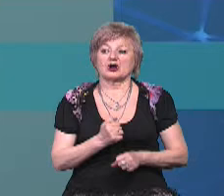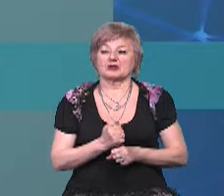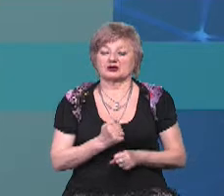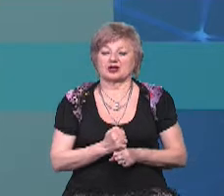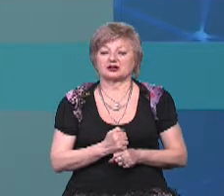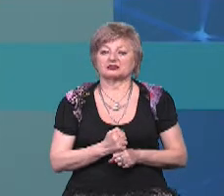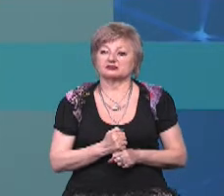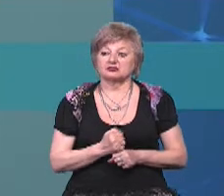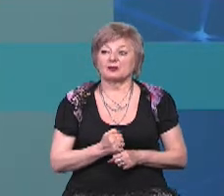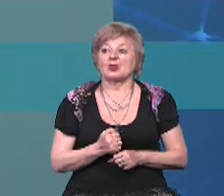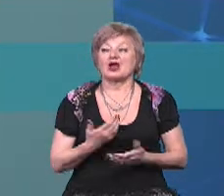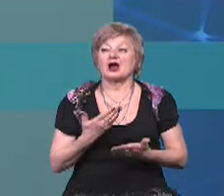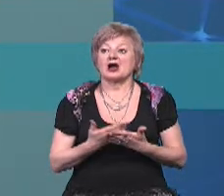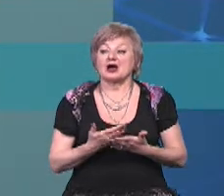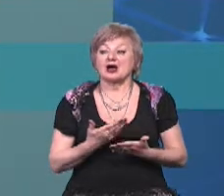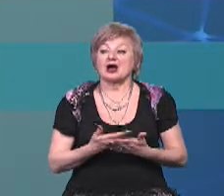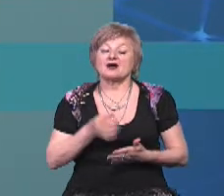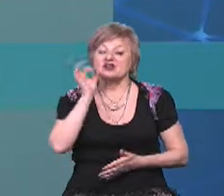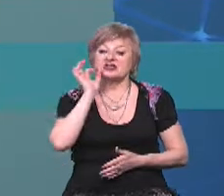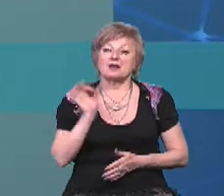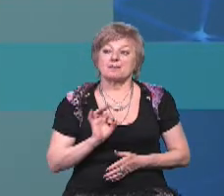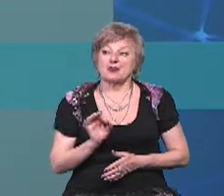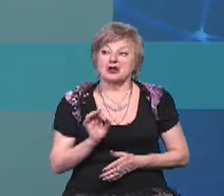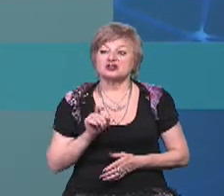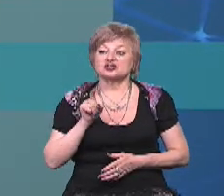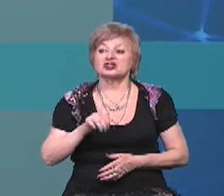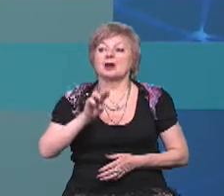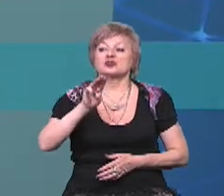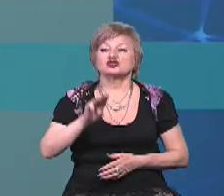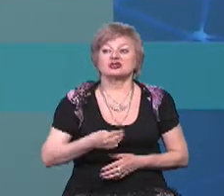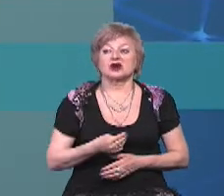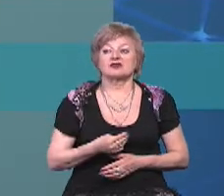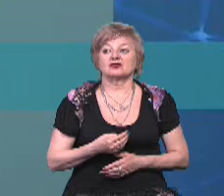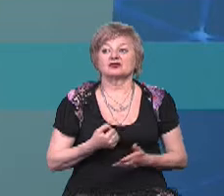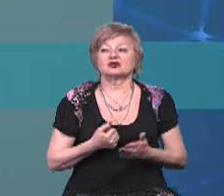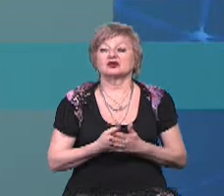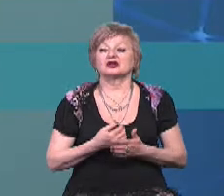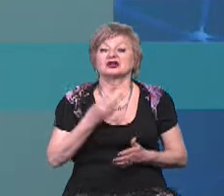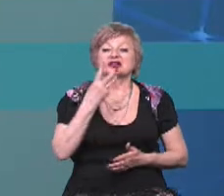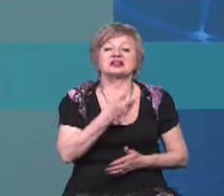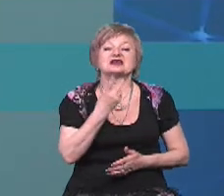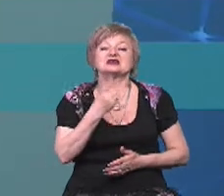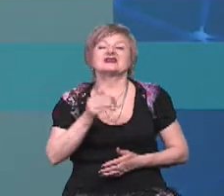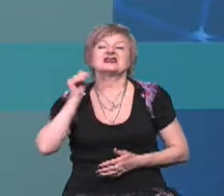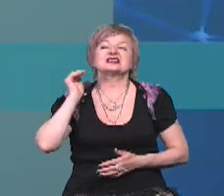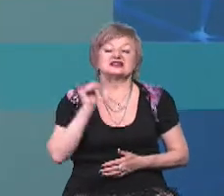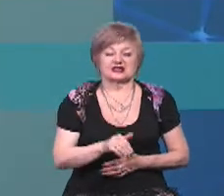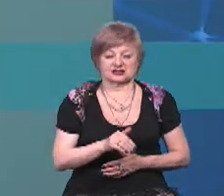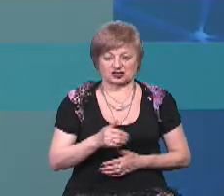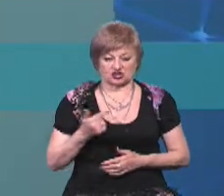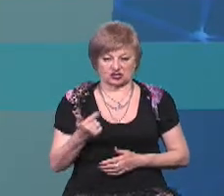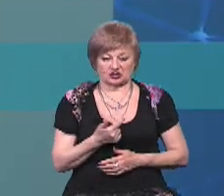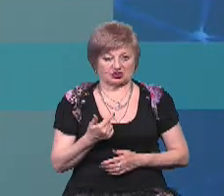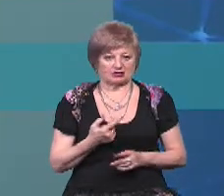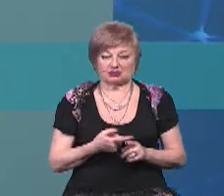не панькаються. А от, наприклад, в Німеччині, от, там вже штрафи складають до 32 тисяч гривень. Повіть собі, що це